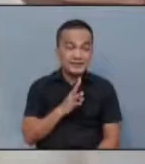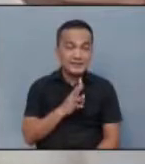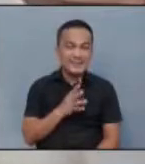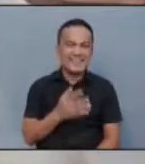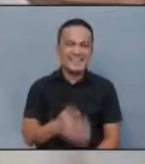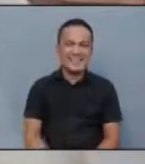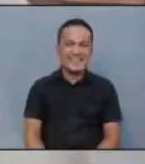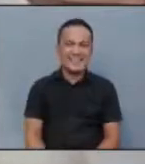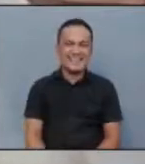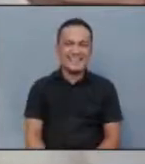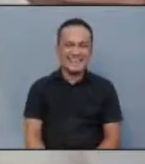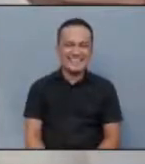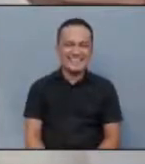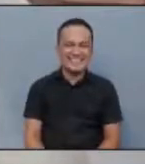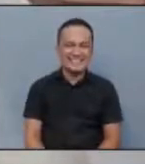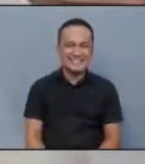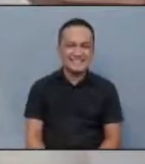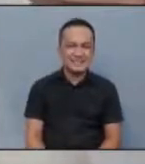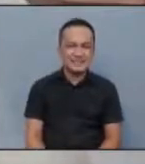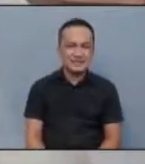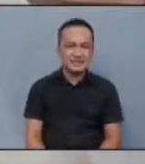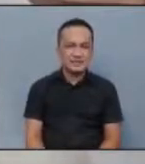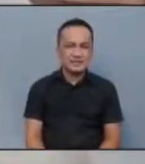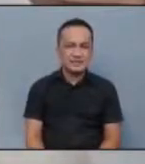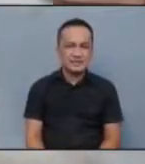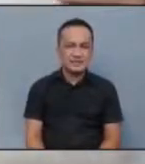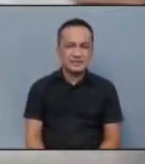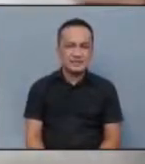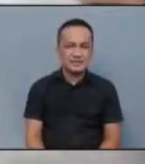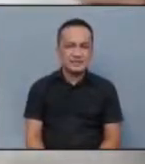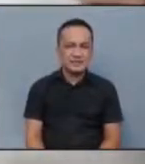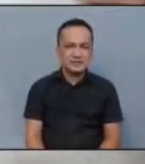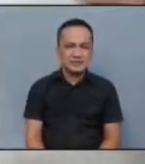Ayun na. Sarah, oh. Speak.